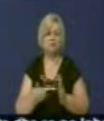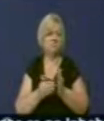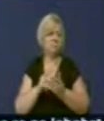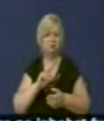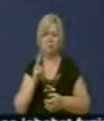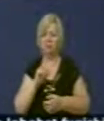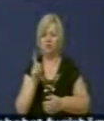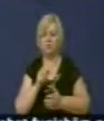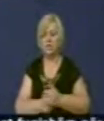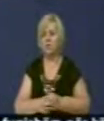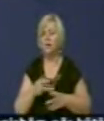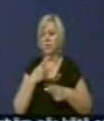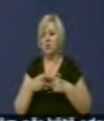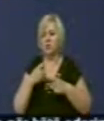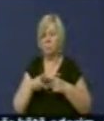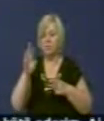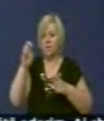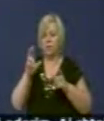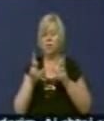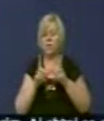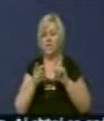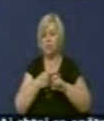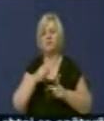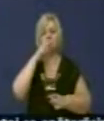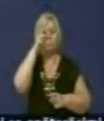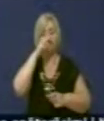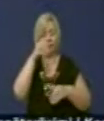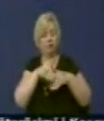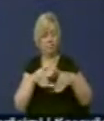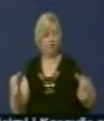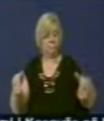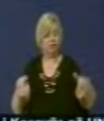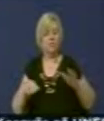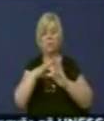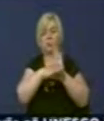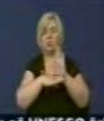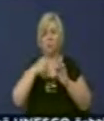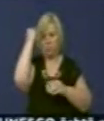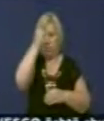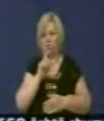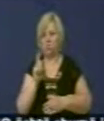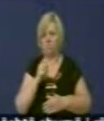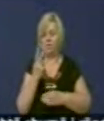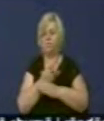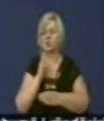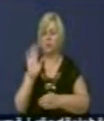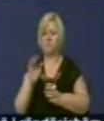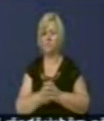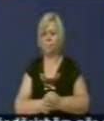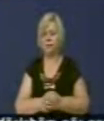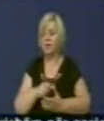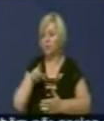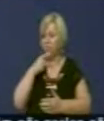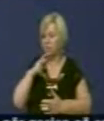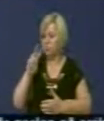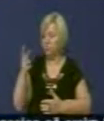se shtimin dhe trashjen e lidhjeve ndërmjet Kosovës dhe Serbisë. EULEX-i e ka mbikëqyrur Kosovën jashtë Bashkimit